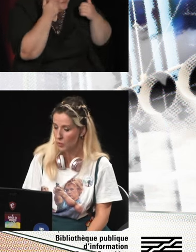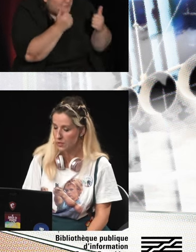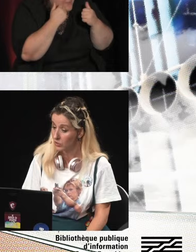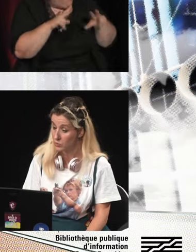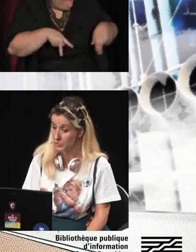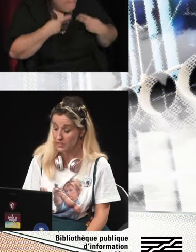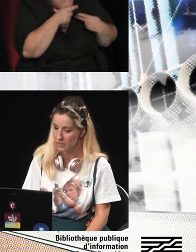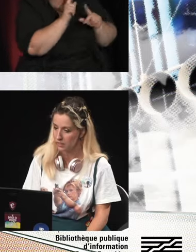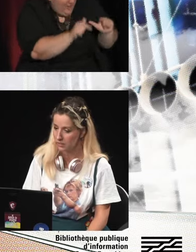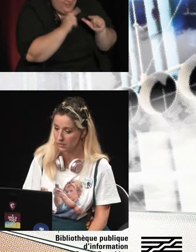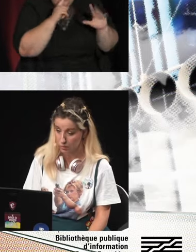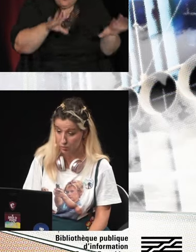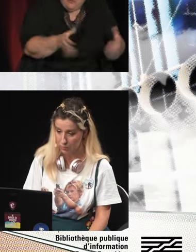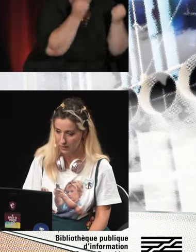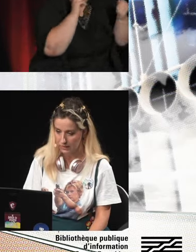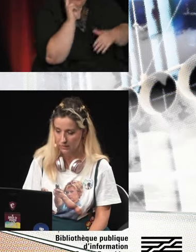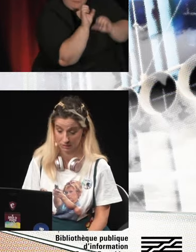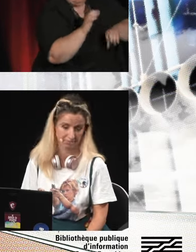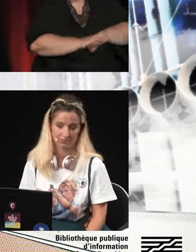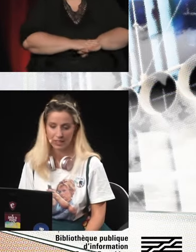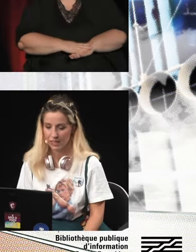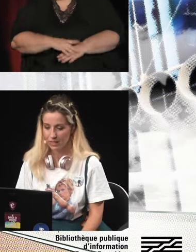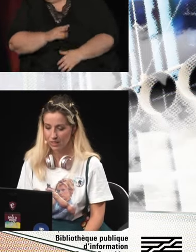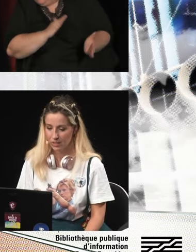compte qu'il y a 400 personnes qui sont décédées sur le chemin, mais